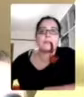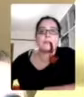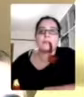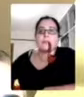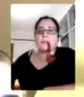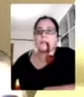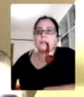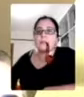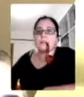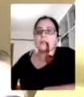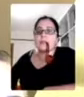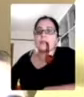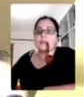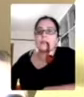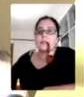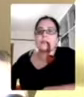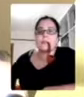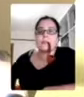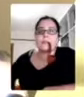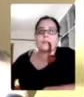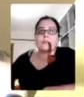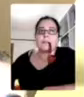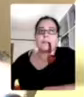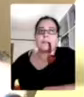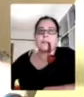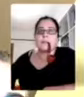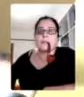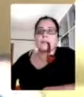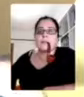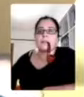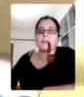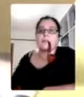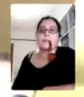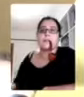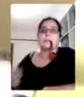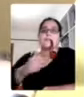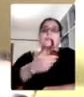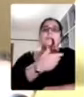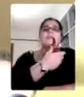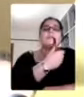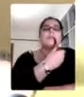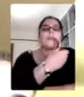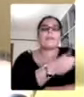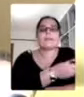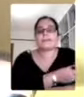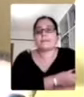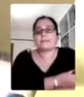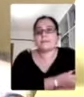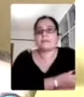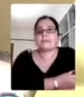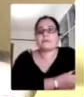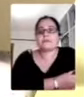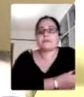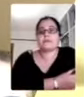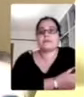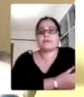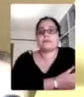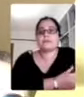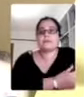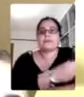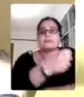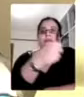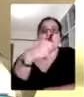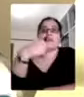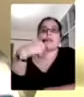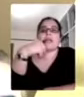daha avantajlı. Nasıl Evet. başlarsanız öyle. İkincisi ben yani filtrenin tadı etkisi olduğunu